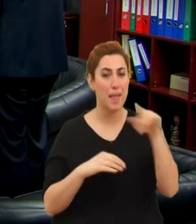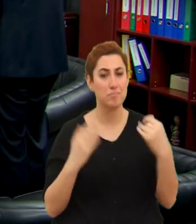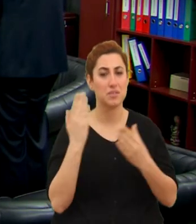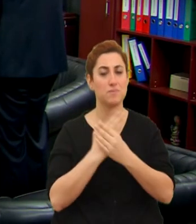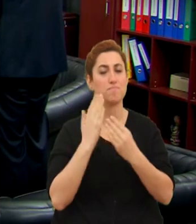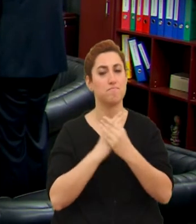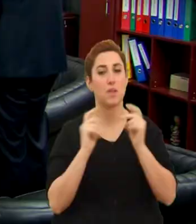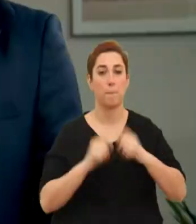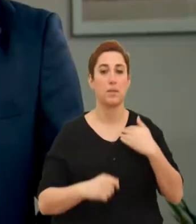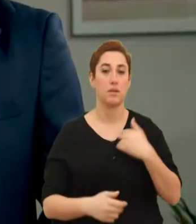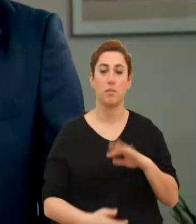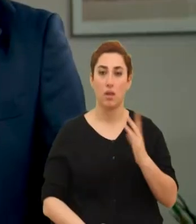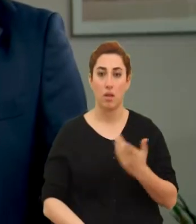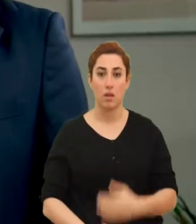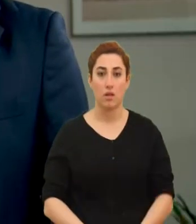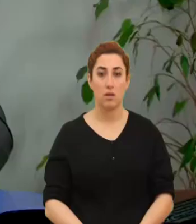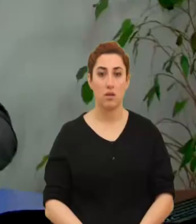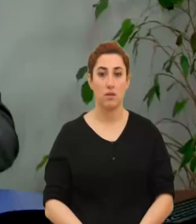hepsini dosyaladım.